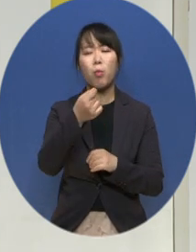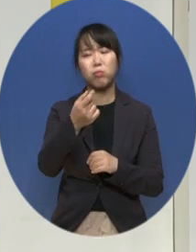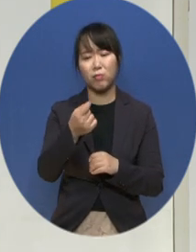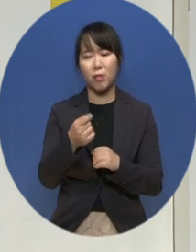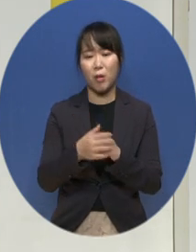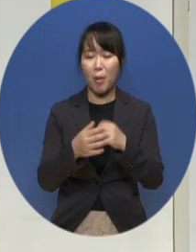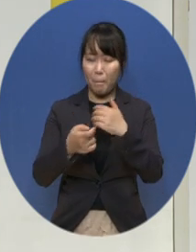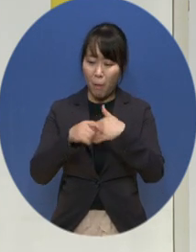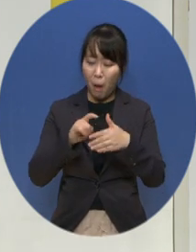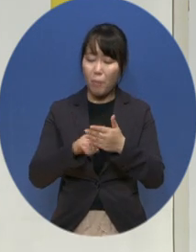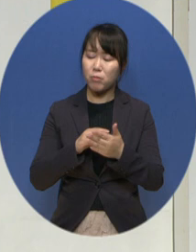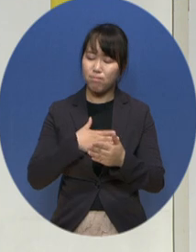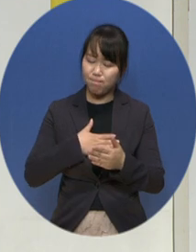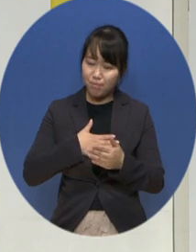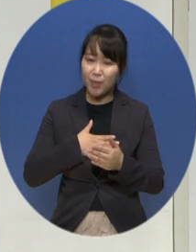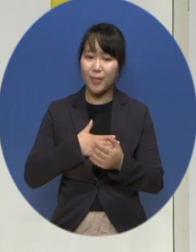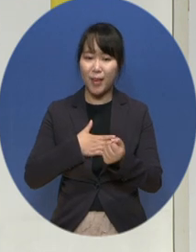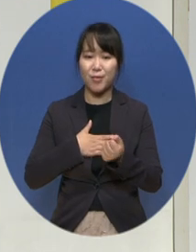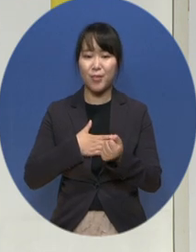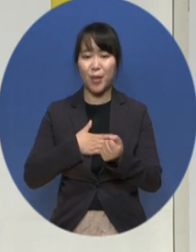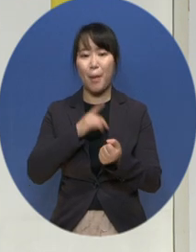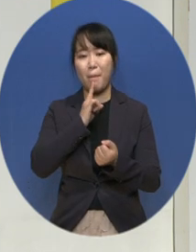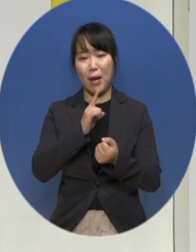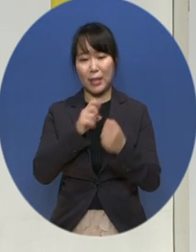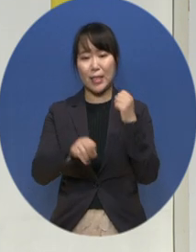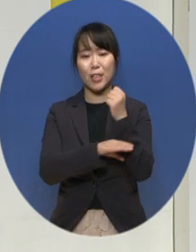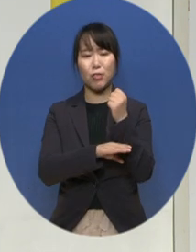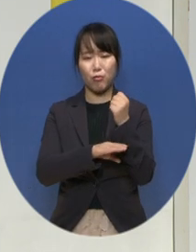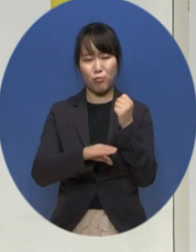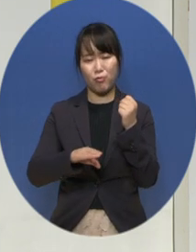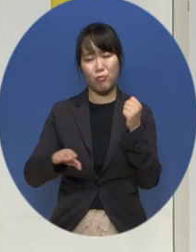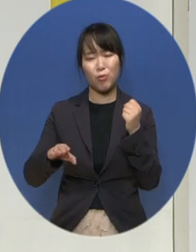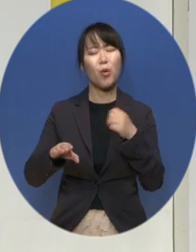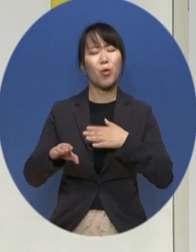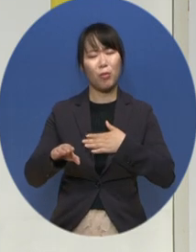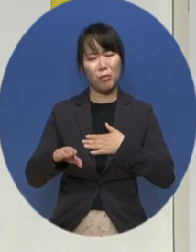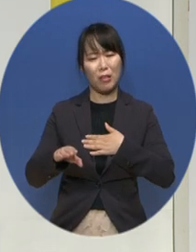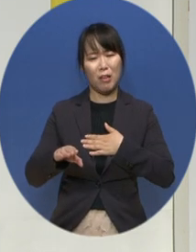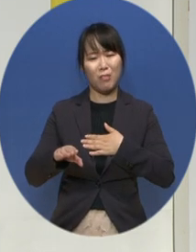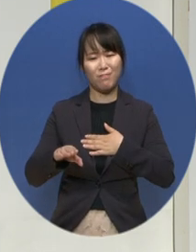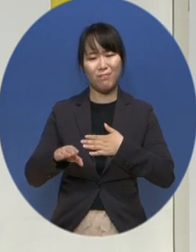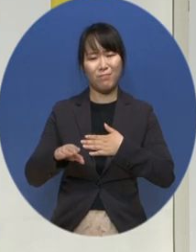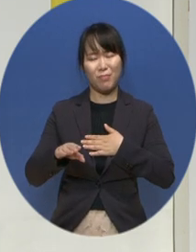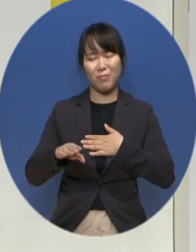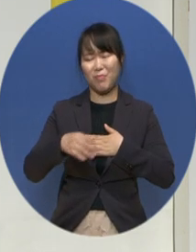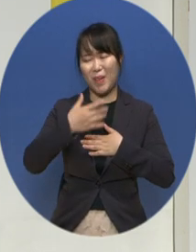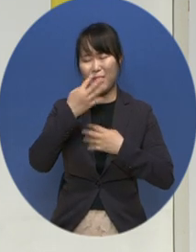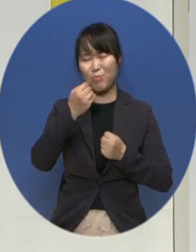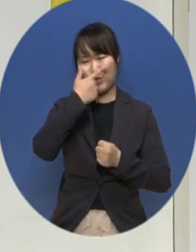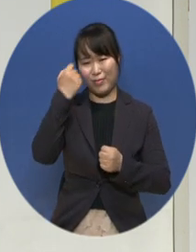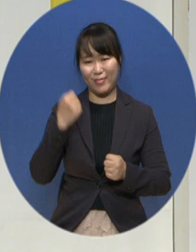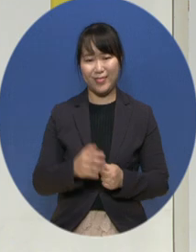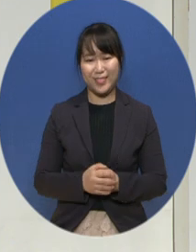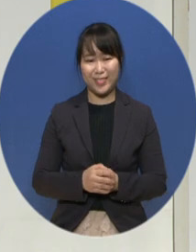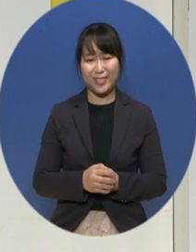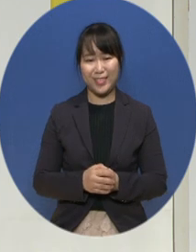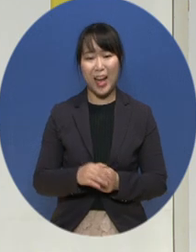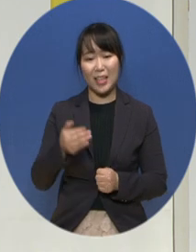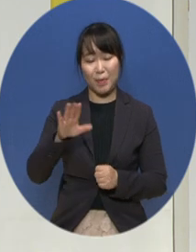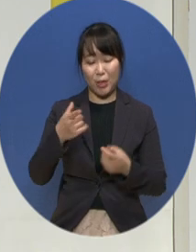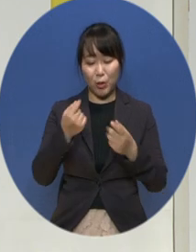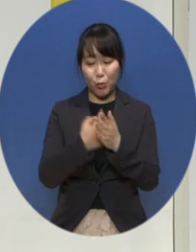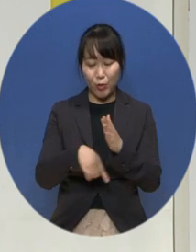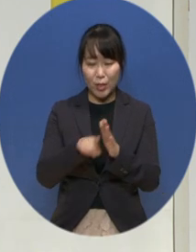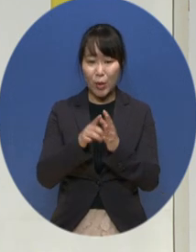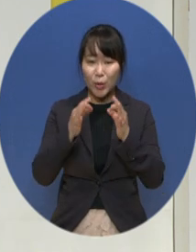움직여서 될 수 있게끔 아 그런 건데 아 저도 뭐 그 기준에는 못 미치죠 많이 암 치는데 그렇게 하려고